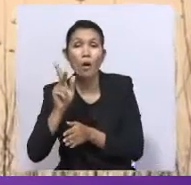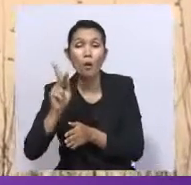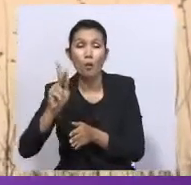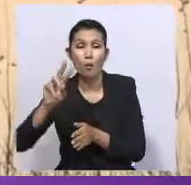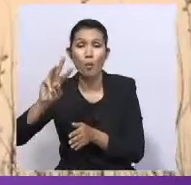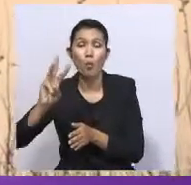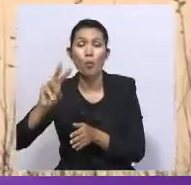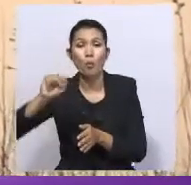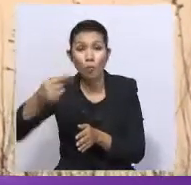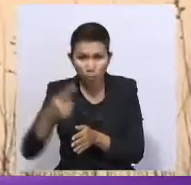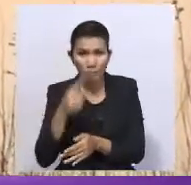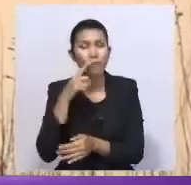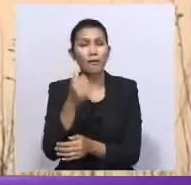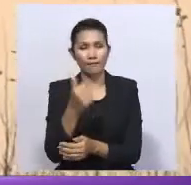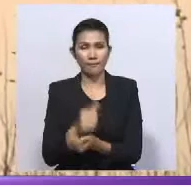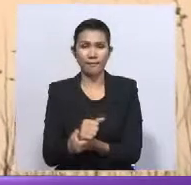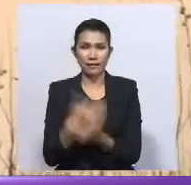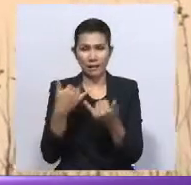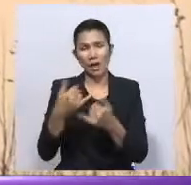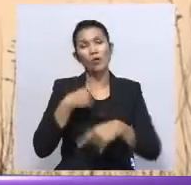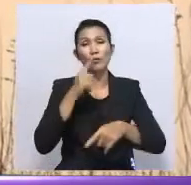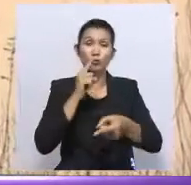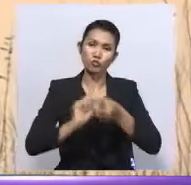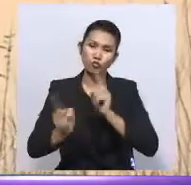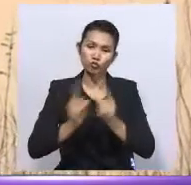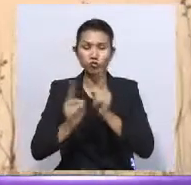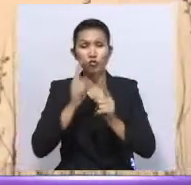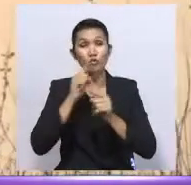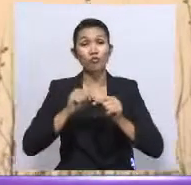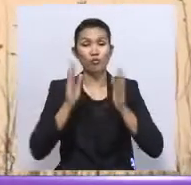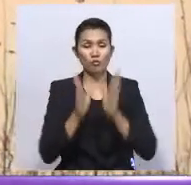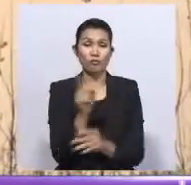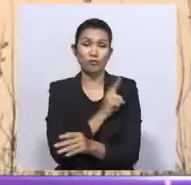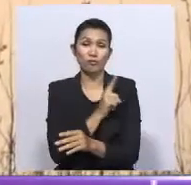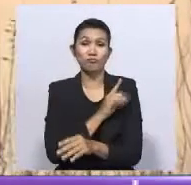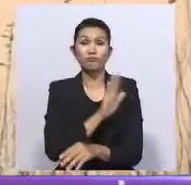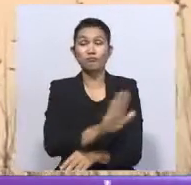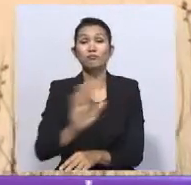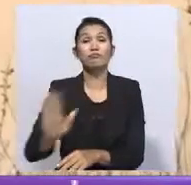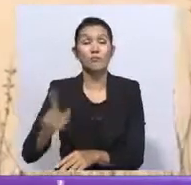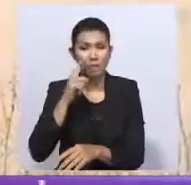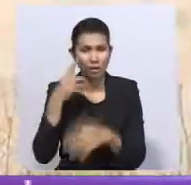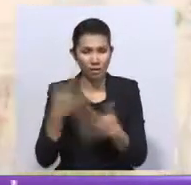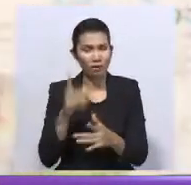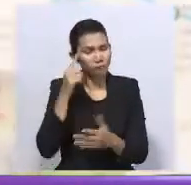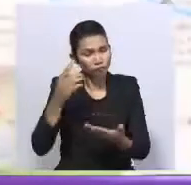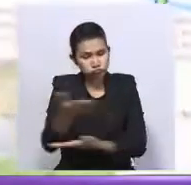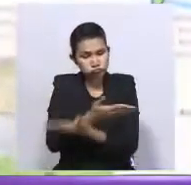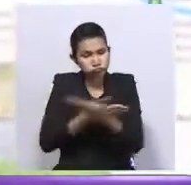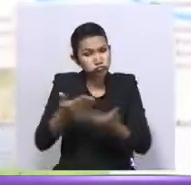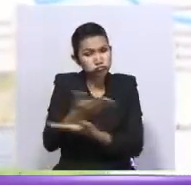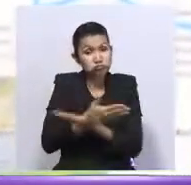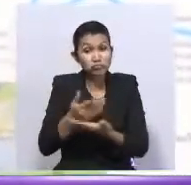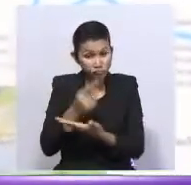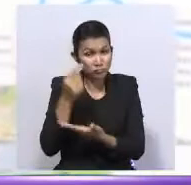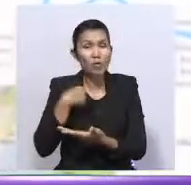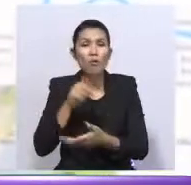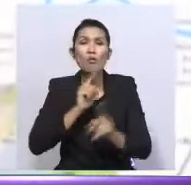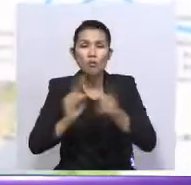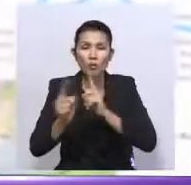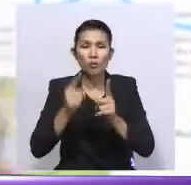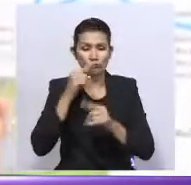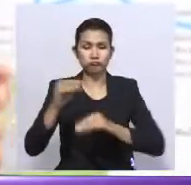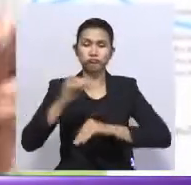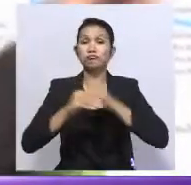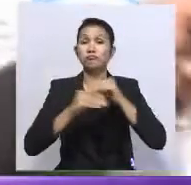แต่ว่าขณะนี้เนี่ยได้พูดคุยกันในระดับเจ้าหน้าที่แล้วก็คณะกรรมการที่พิจารณาทั้งหมดเรียบร้อยแล้วนะครับเพราะนั้นโคร